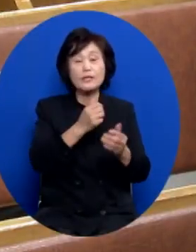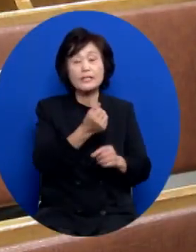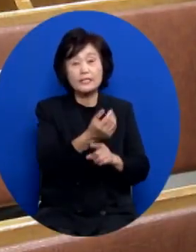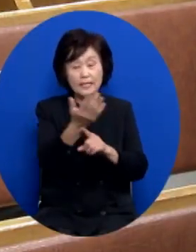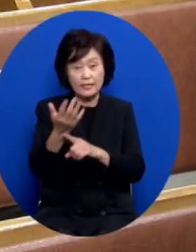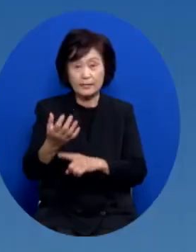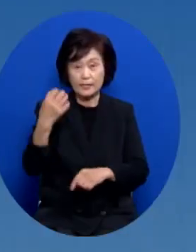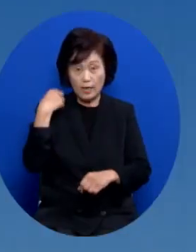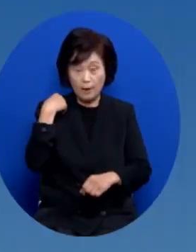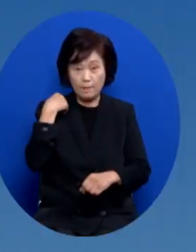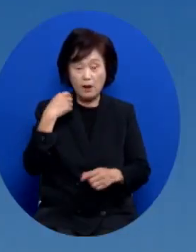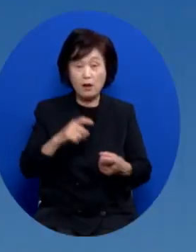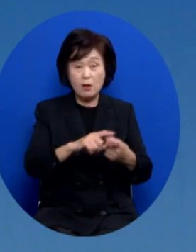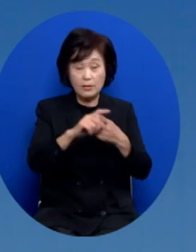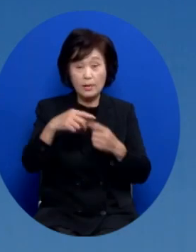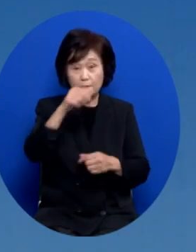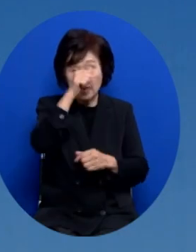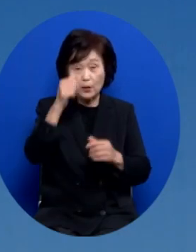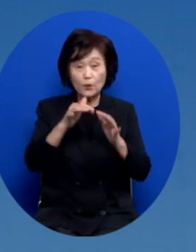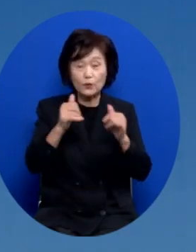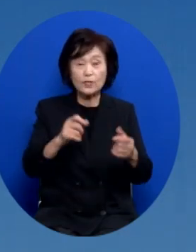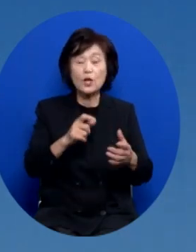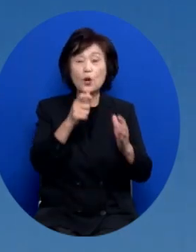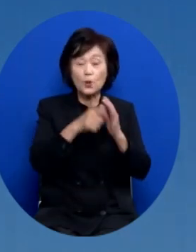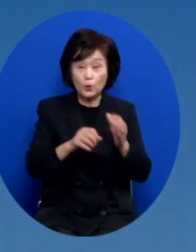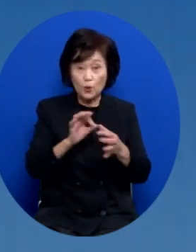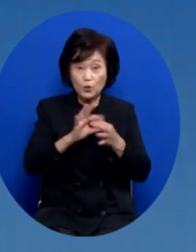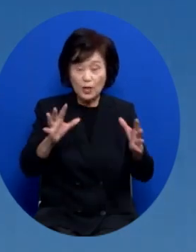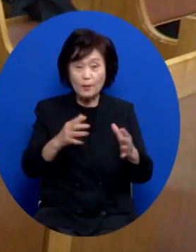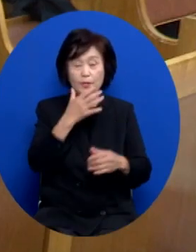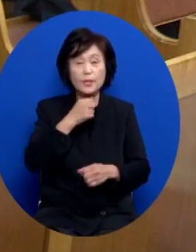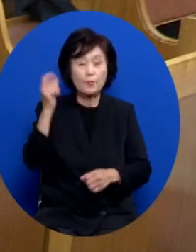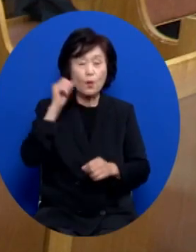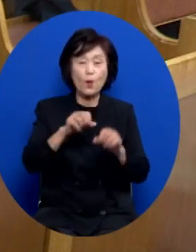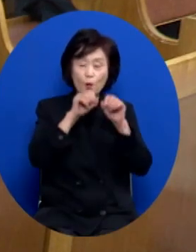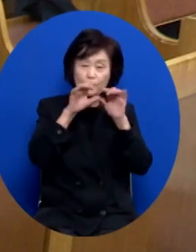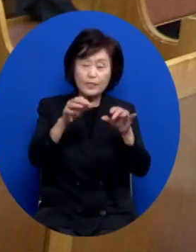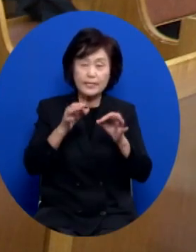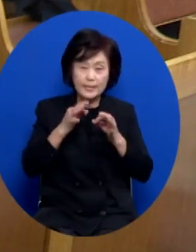연합회 장로들이 교단을 초월에 보금 전파에 힘쓸 것을 권면했습니다 장을 m